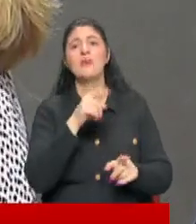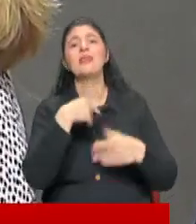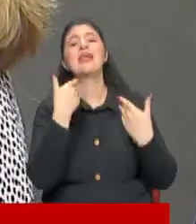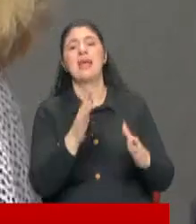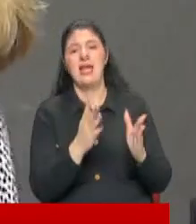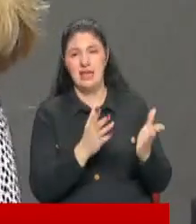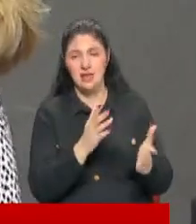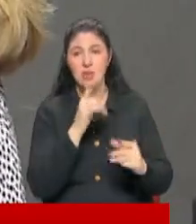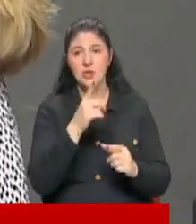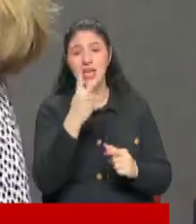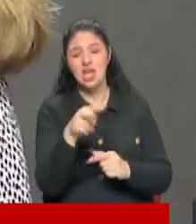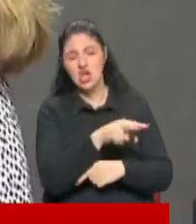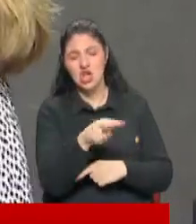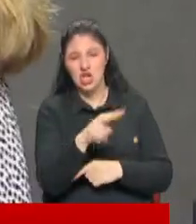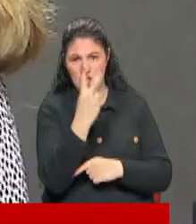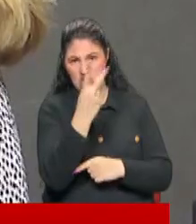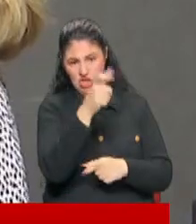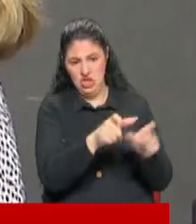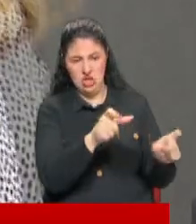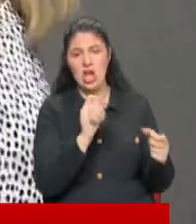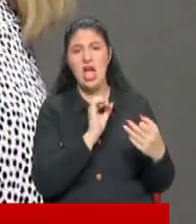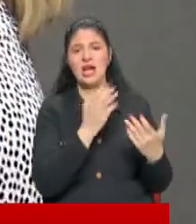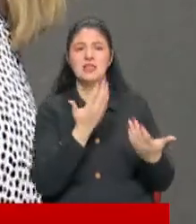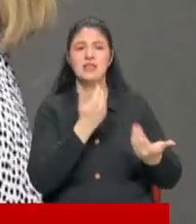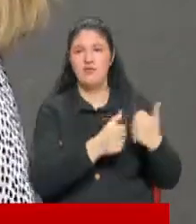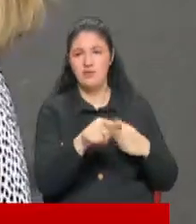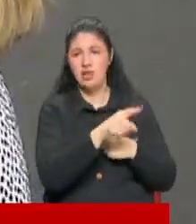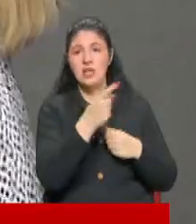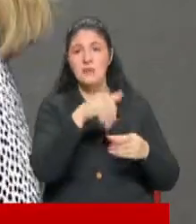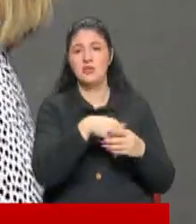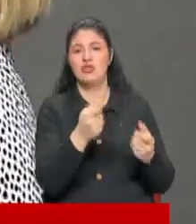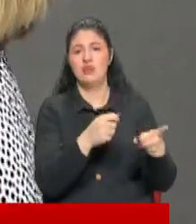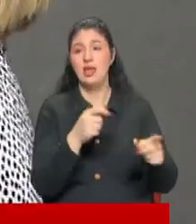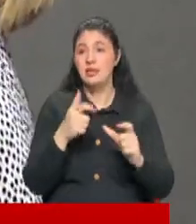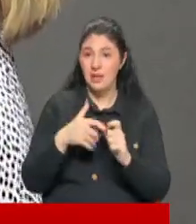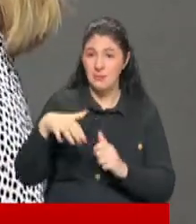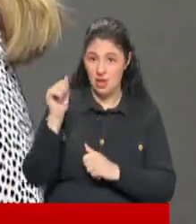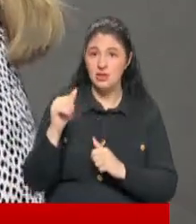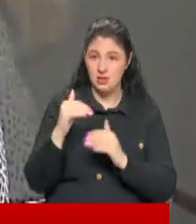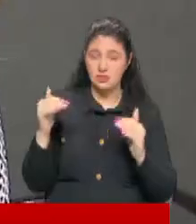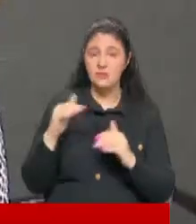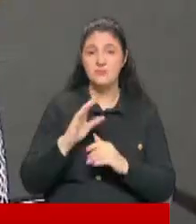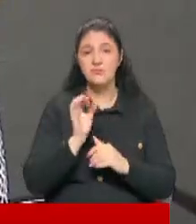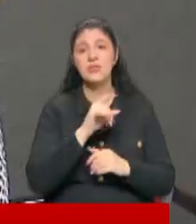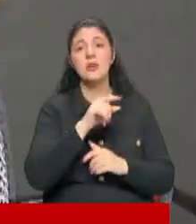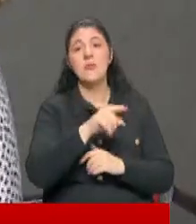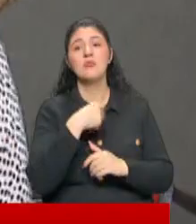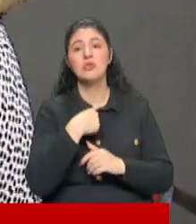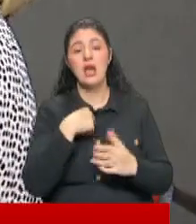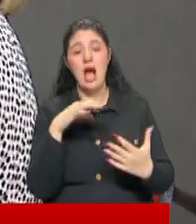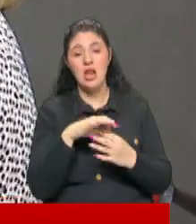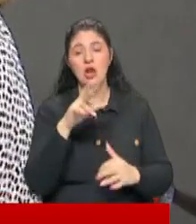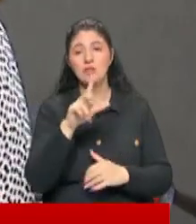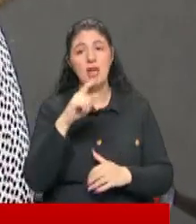taciz değildi bu iki kişi arasındaki bir ilişkiyi İkisi de Parti çalışıy Genel Merkez kat genel merkez Ben bunlarla alakalı